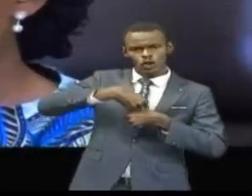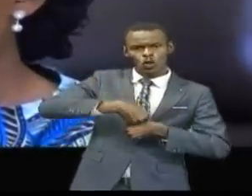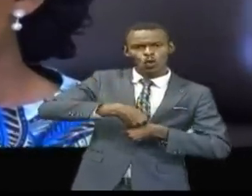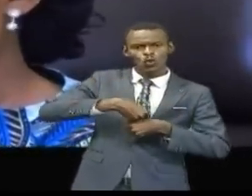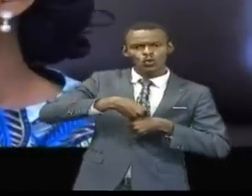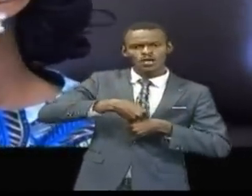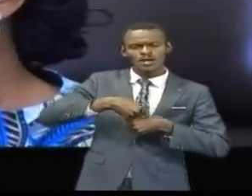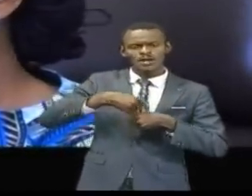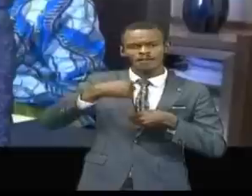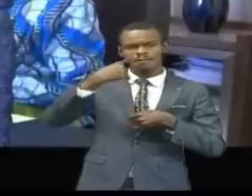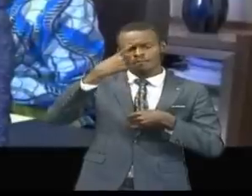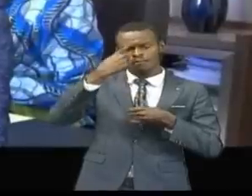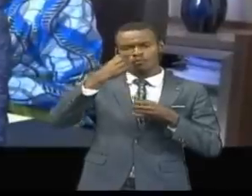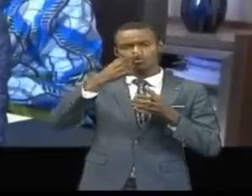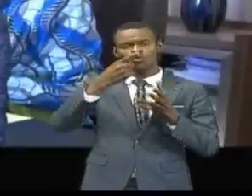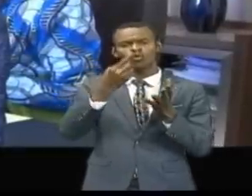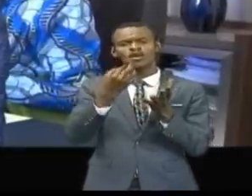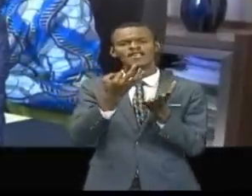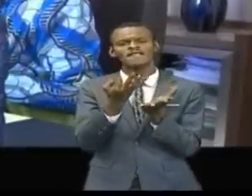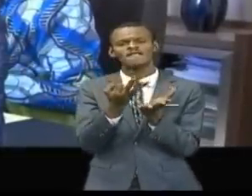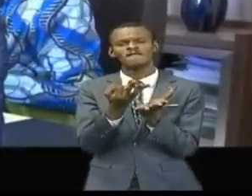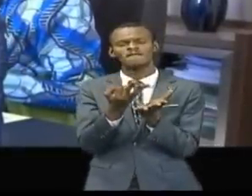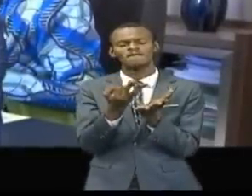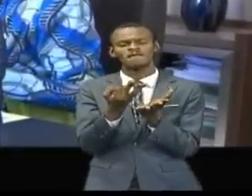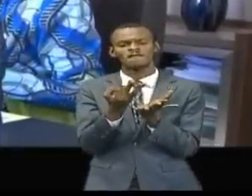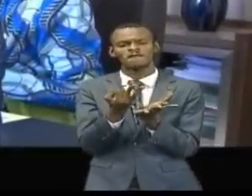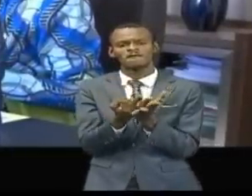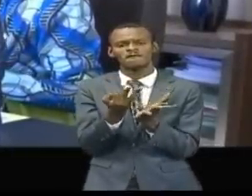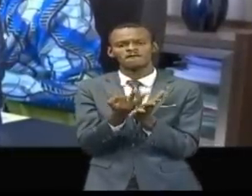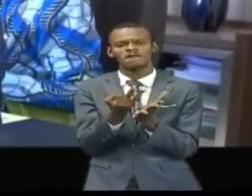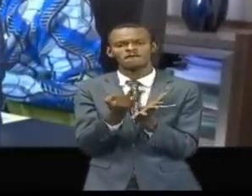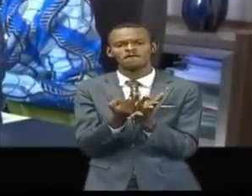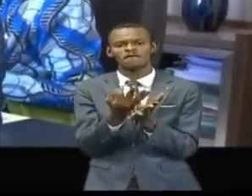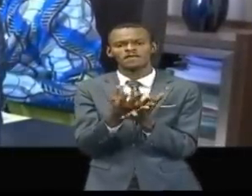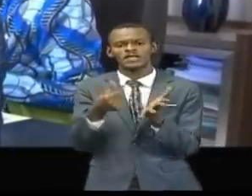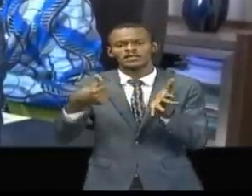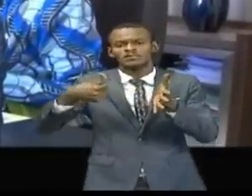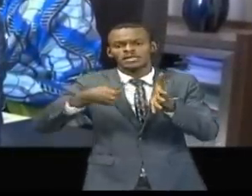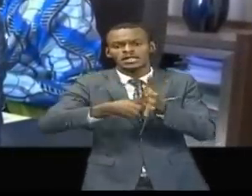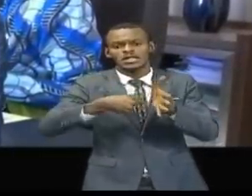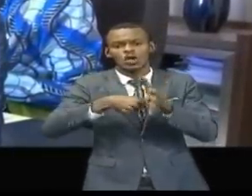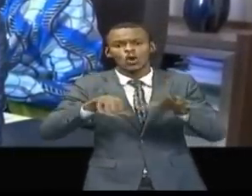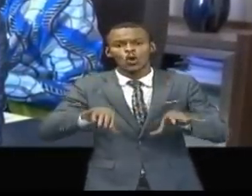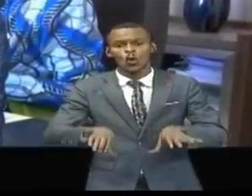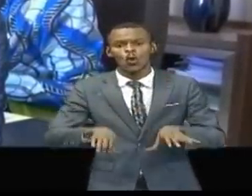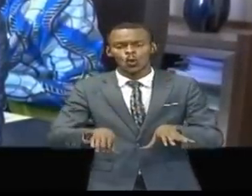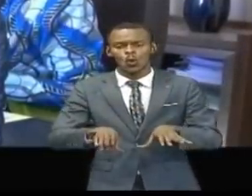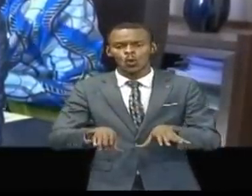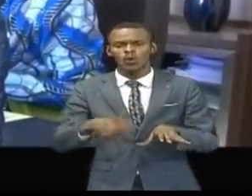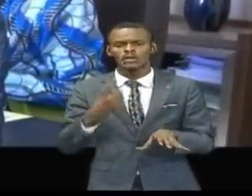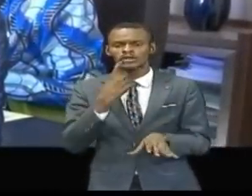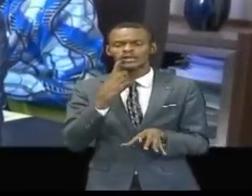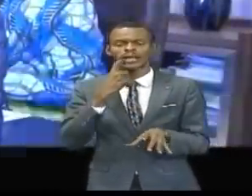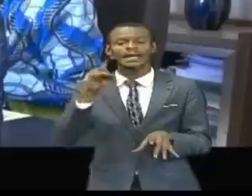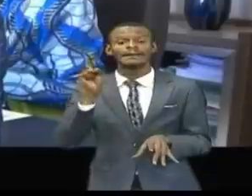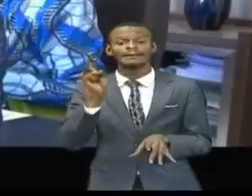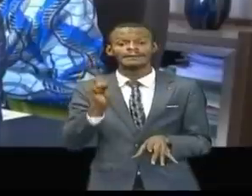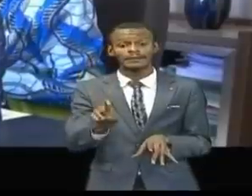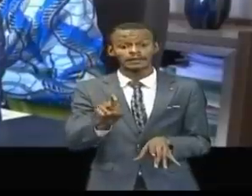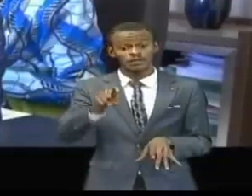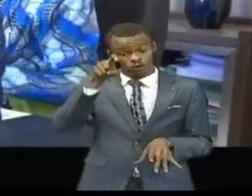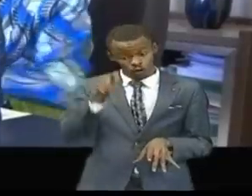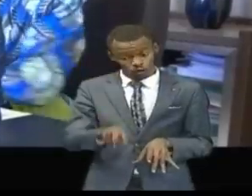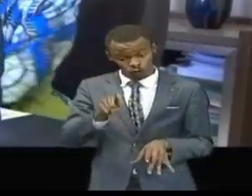l'impôt sur les revenus des personnes physiques appelle conséquemment la modification de la